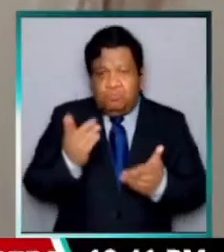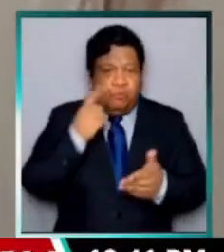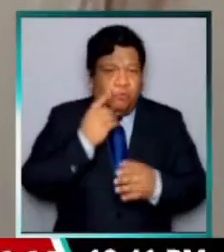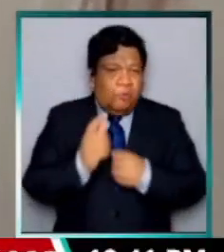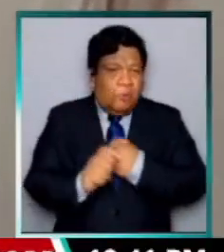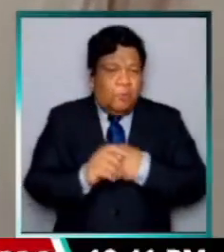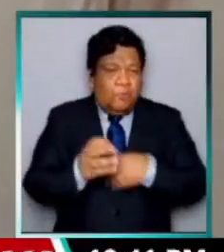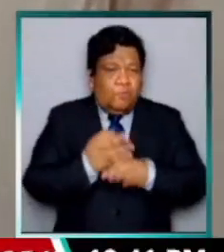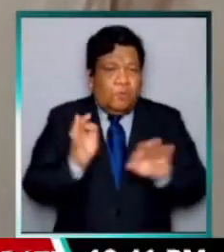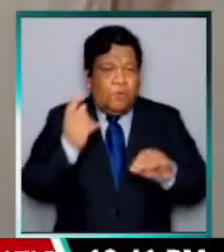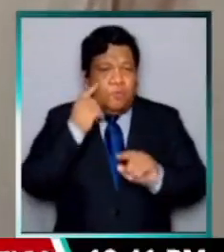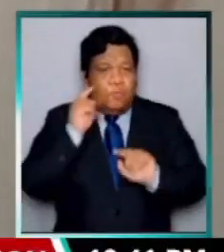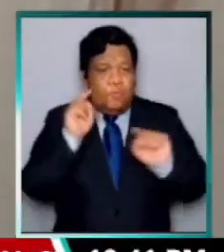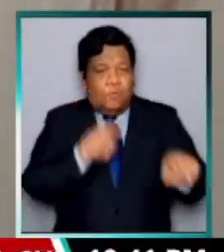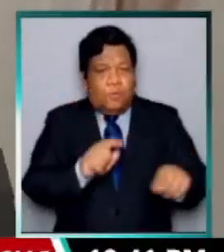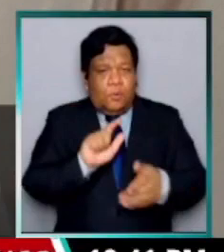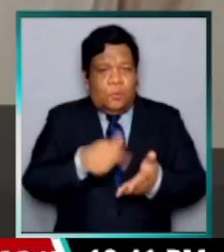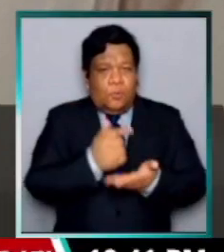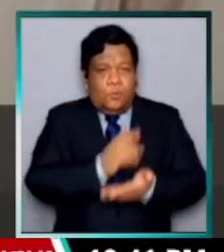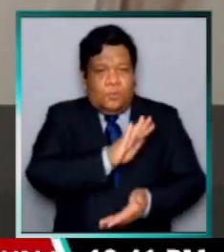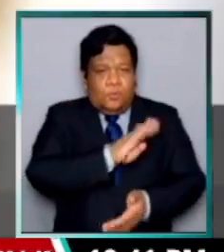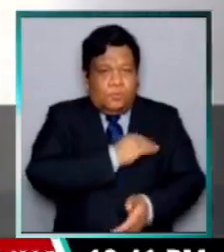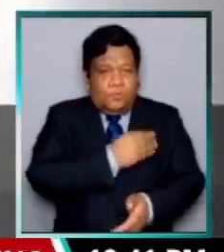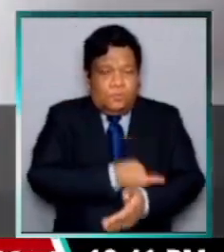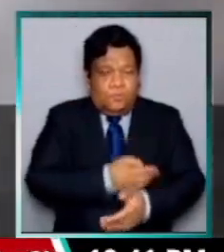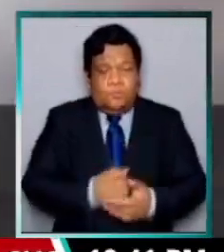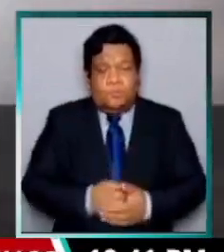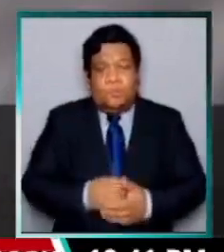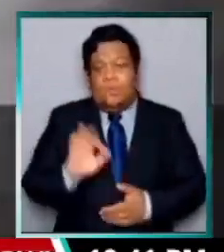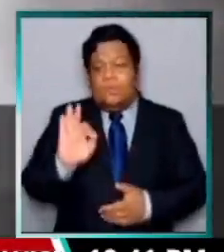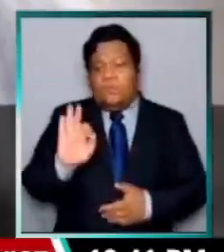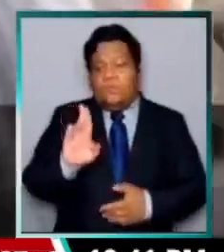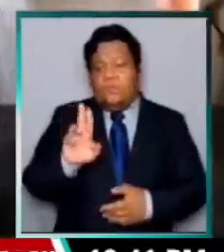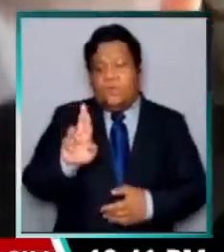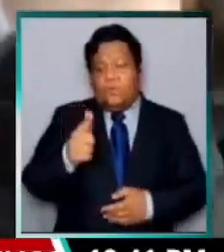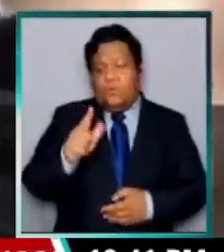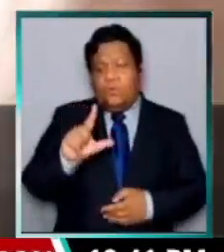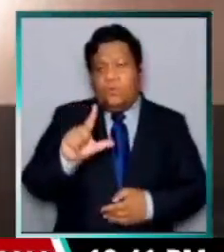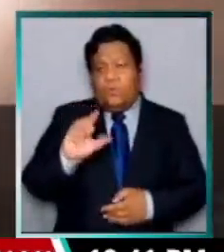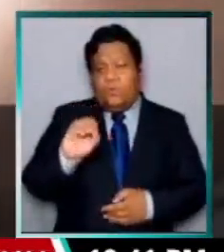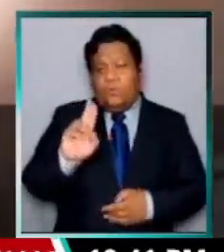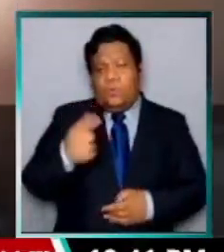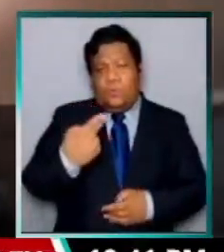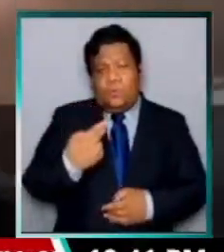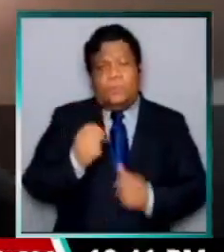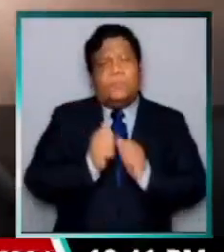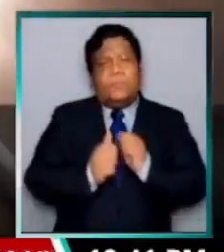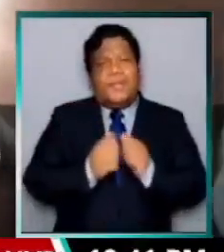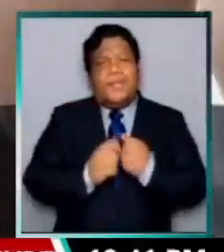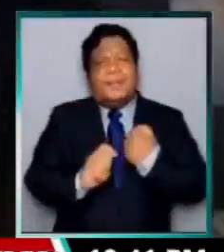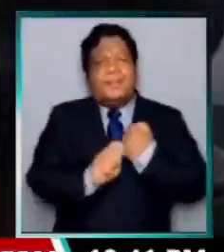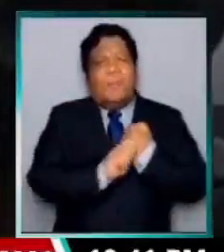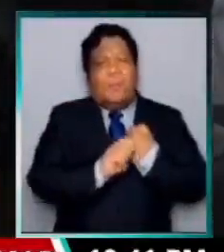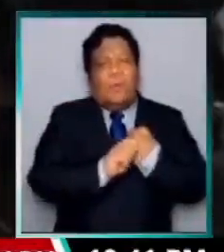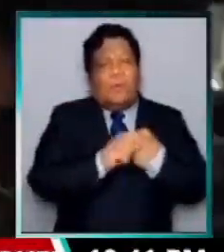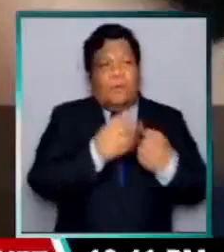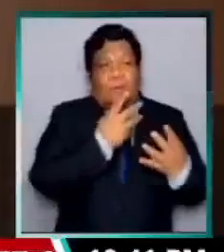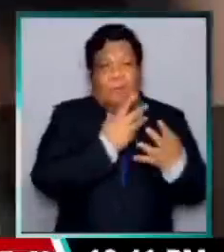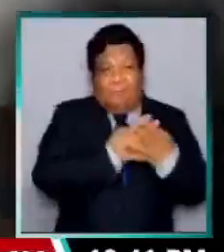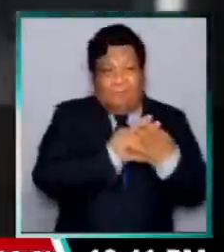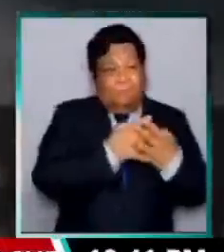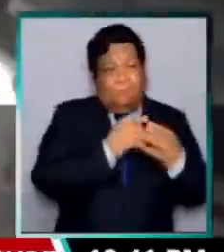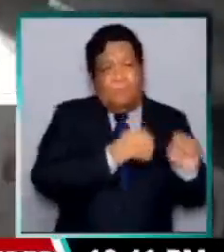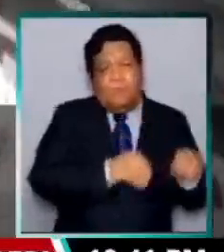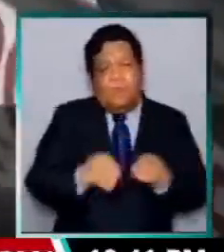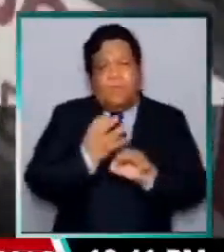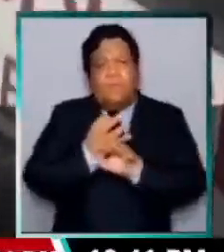graduation ng kanyang anak. Ang furlough ay ang pansamantalang paglabas ng detention cell ng isang person deprived of liberty para sa iba't